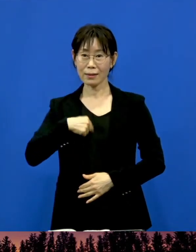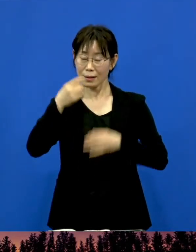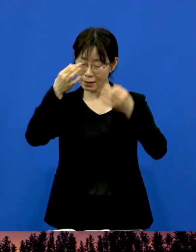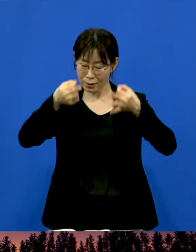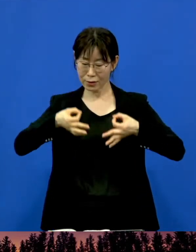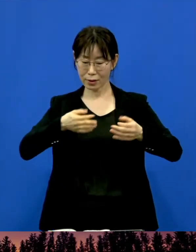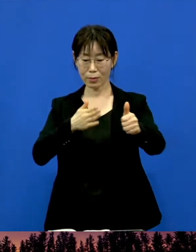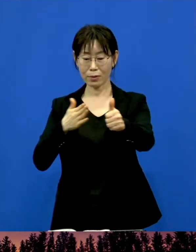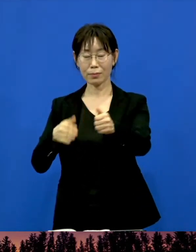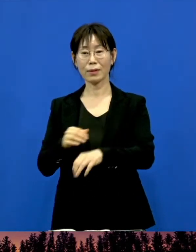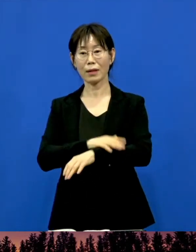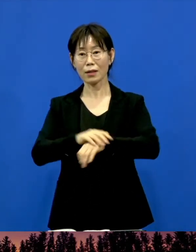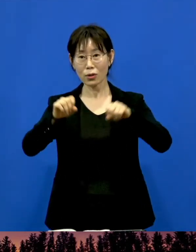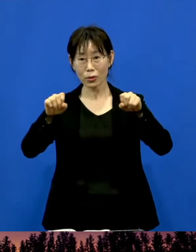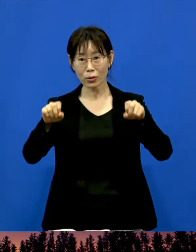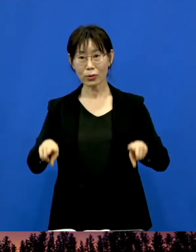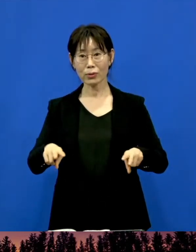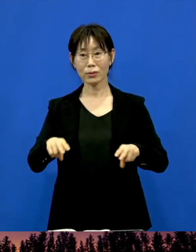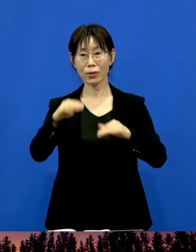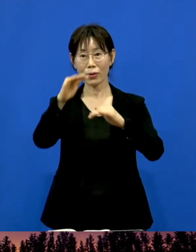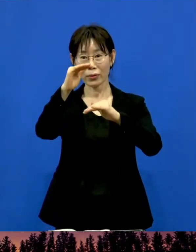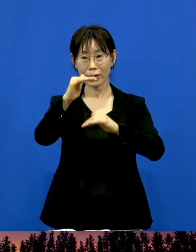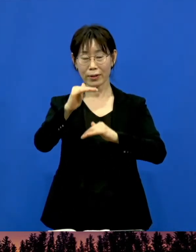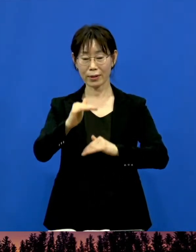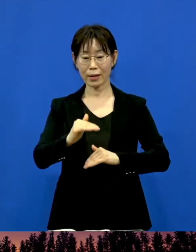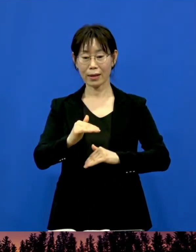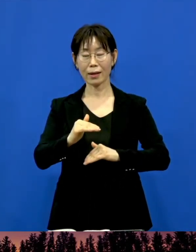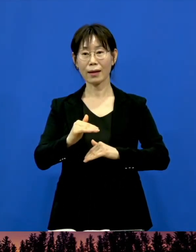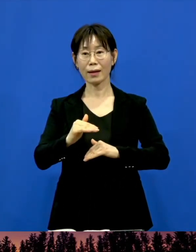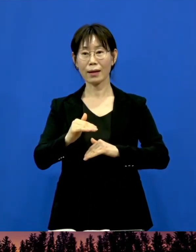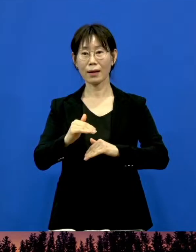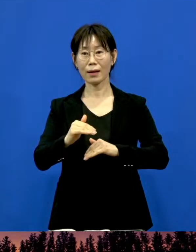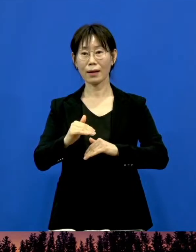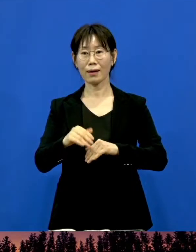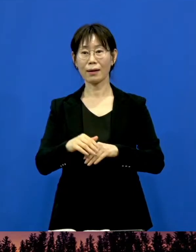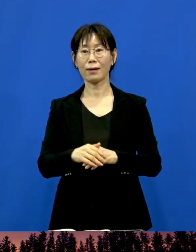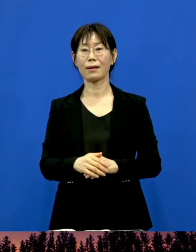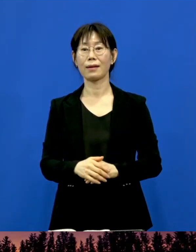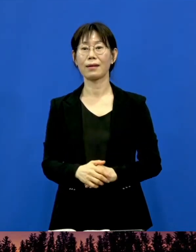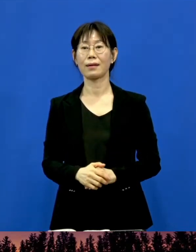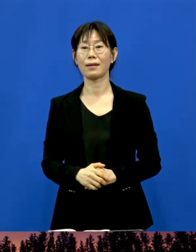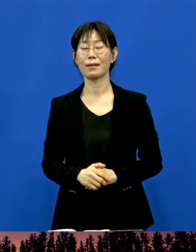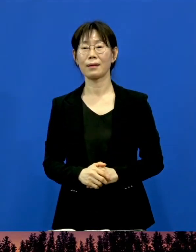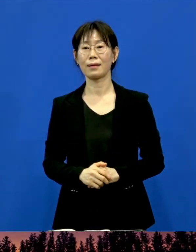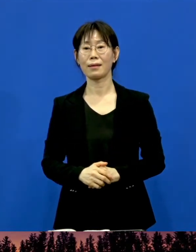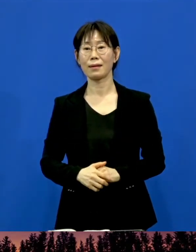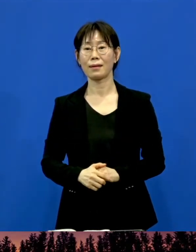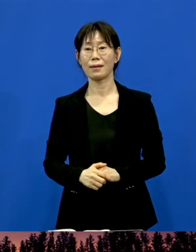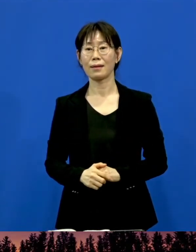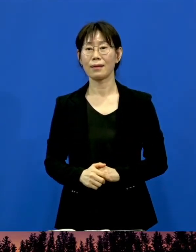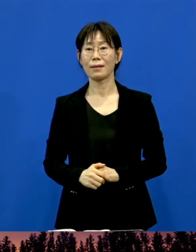여러분, 전도서, 오늘 제 말씀은 전도서 전체의 백그라운드예요.